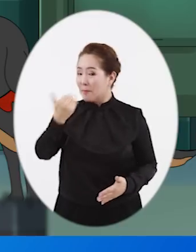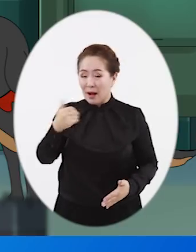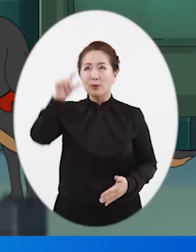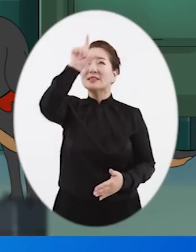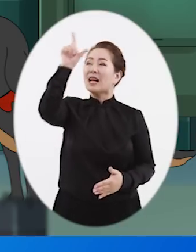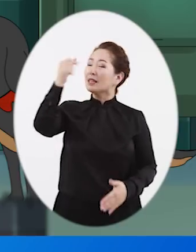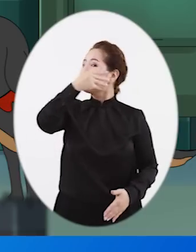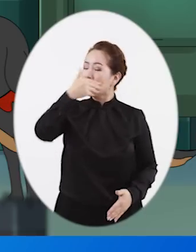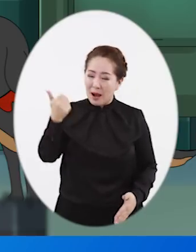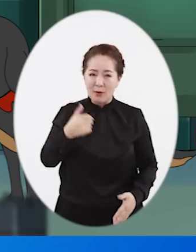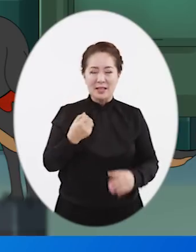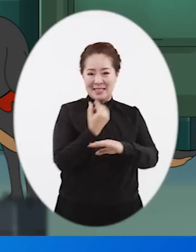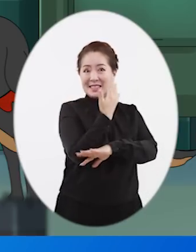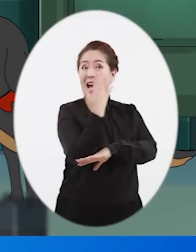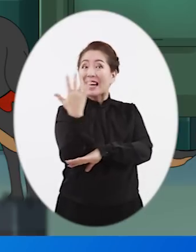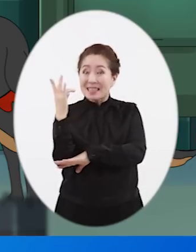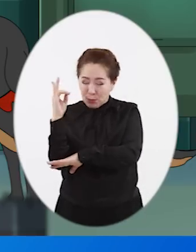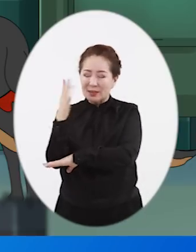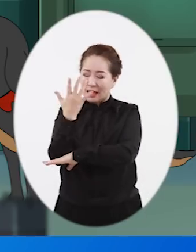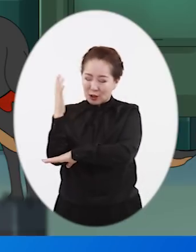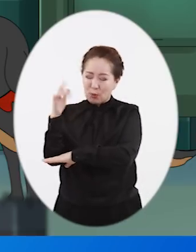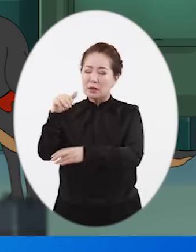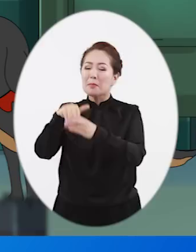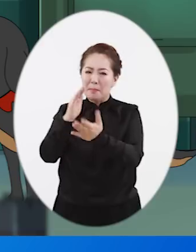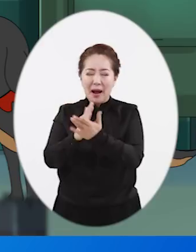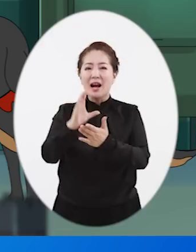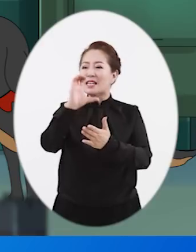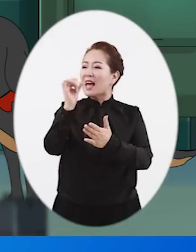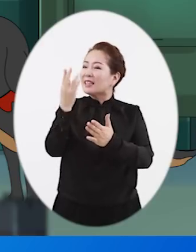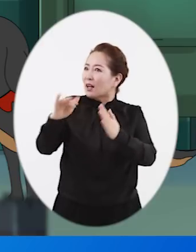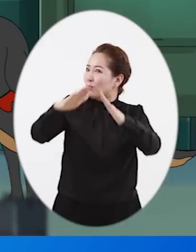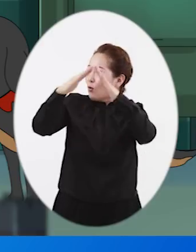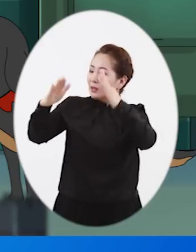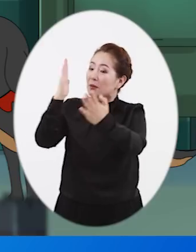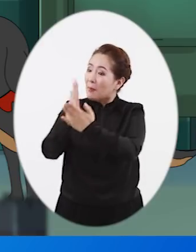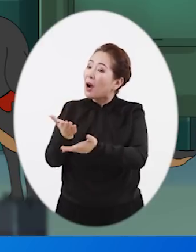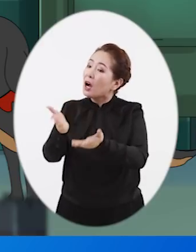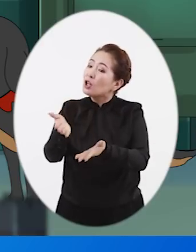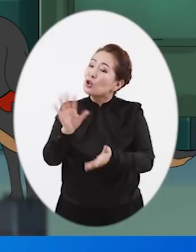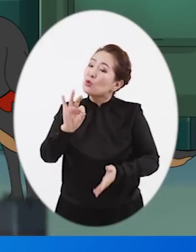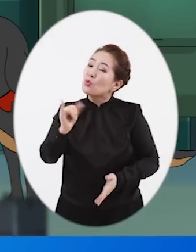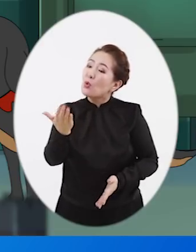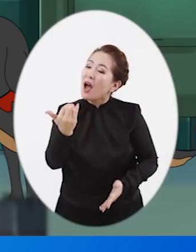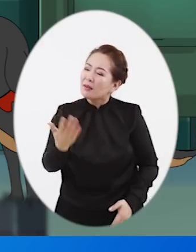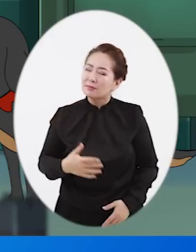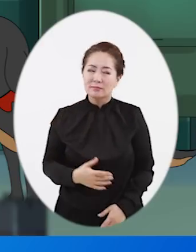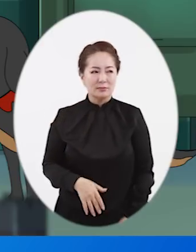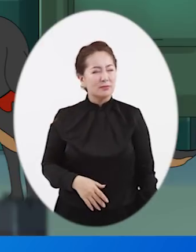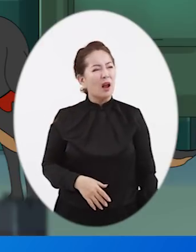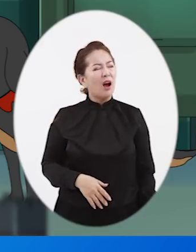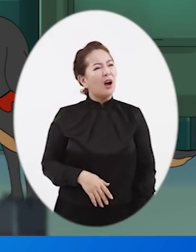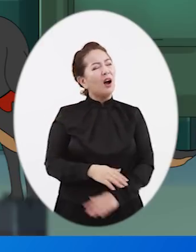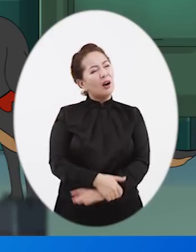үгүй. Нугсанд би, наранд үгүй. Саранд үгүй, нарсанд би.